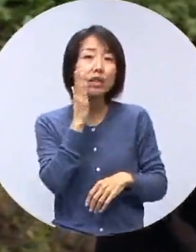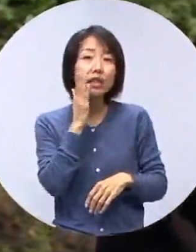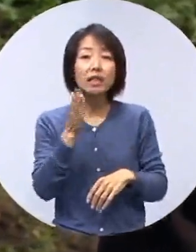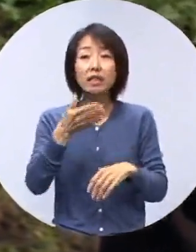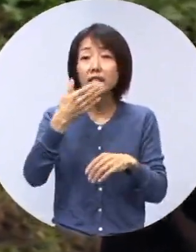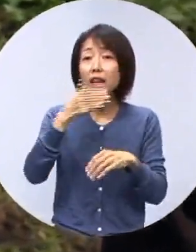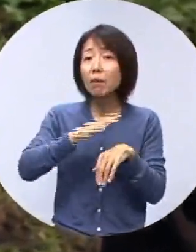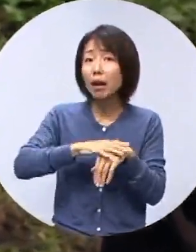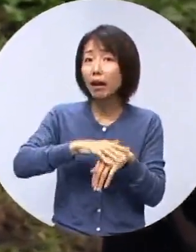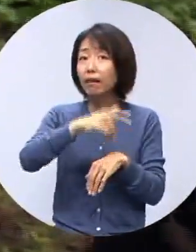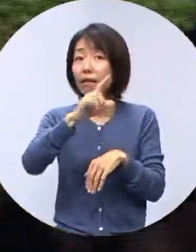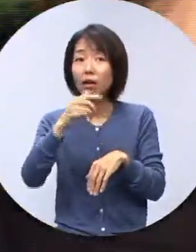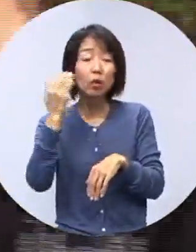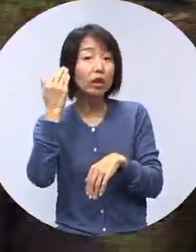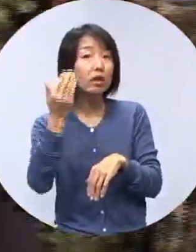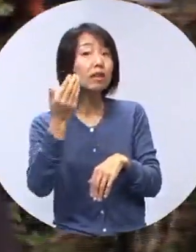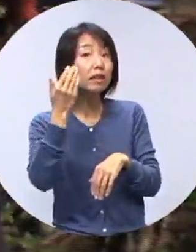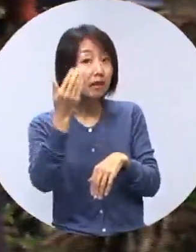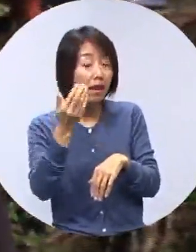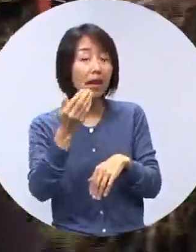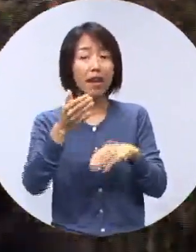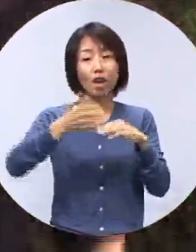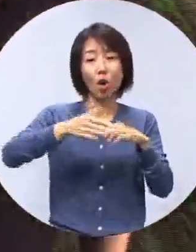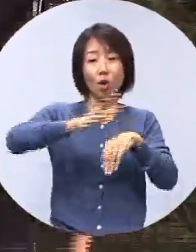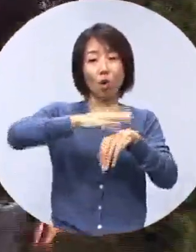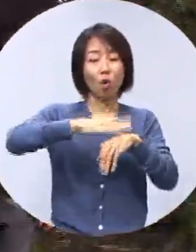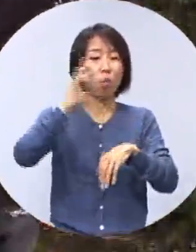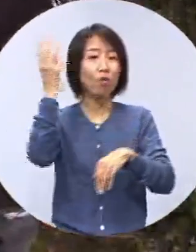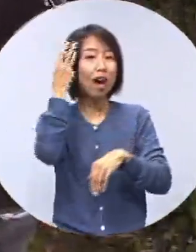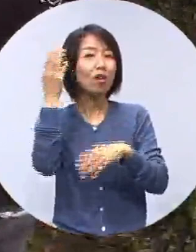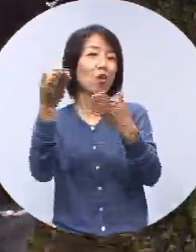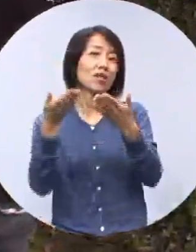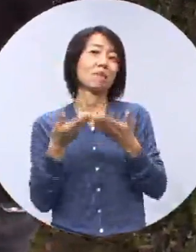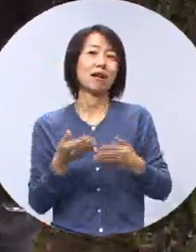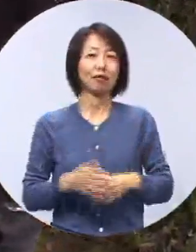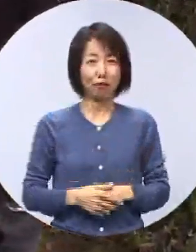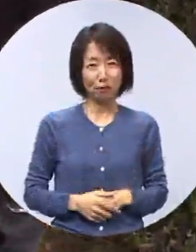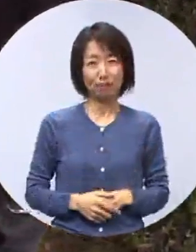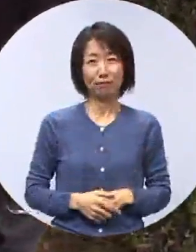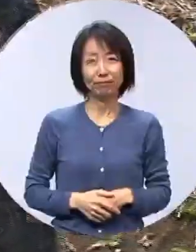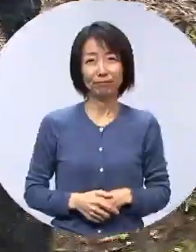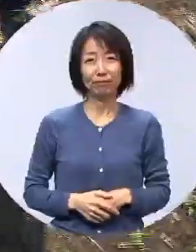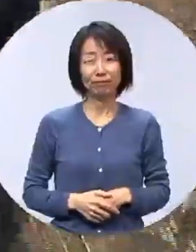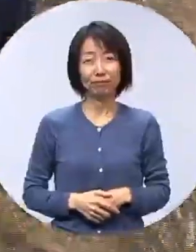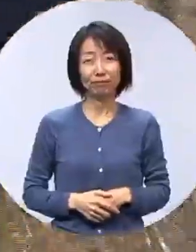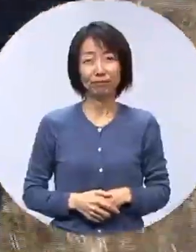シピ作りの参考にしていきます。 収穫ゴ